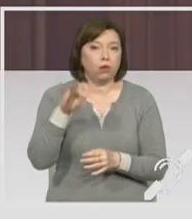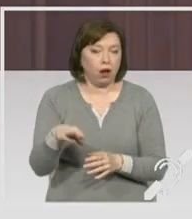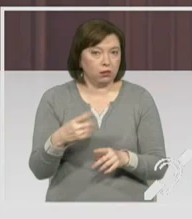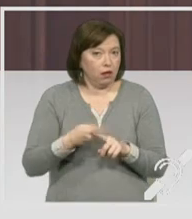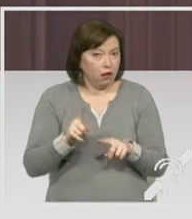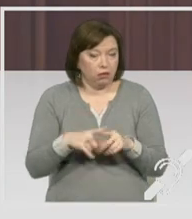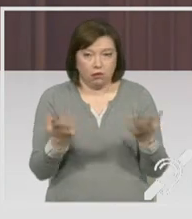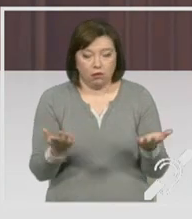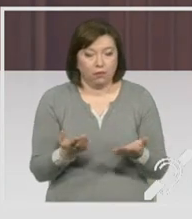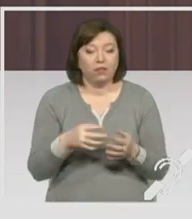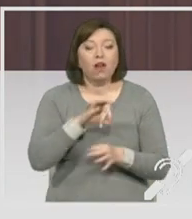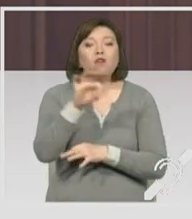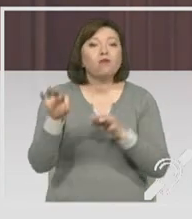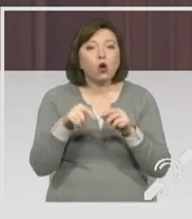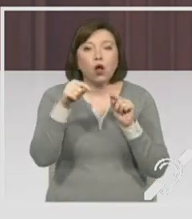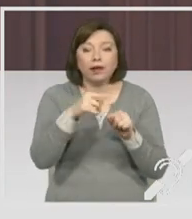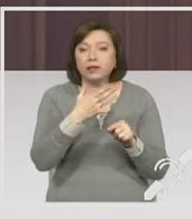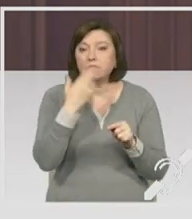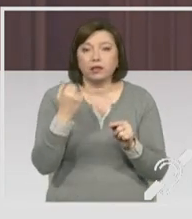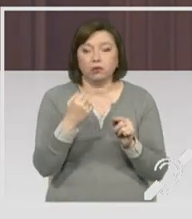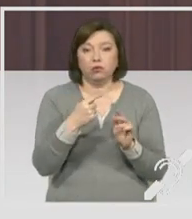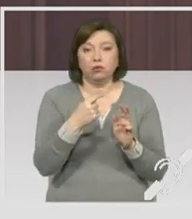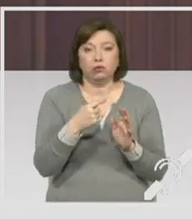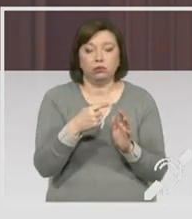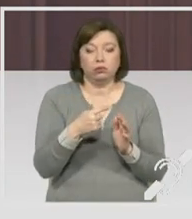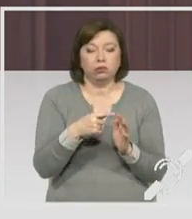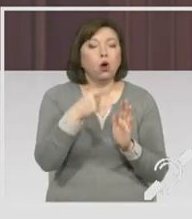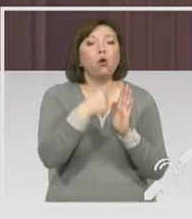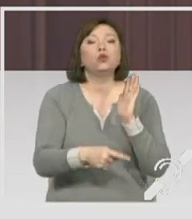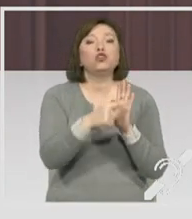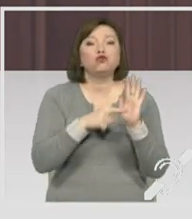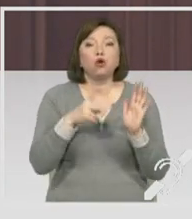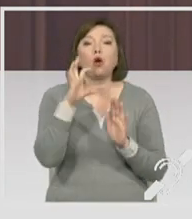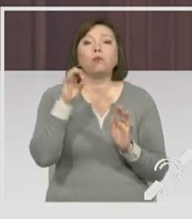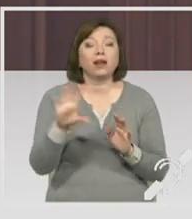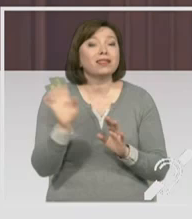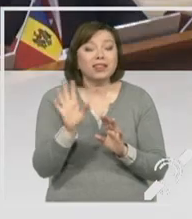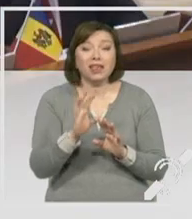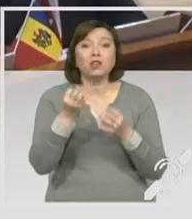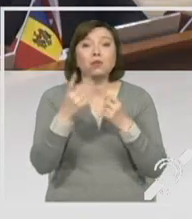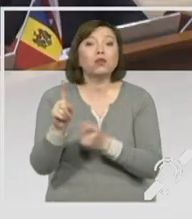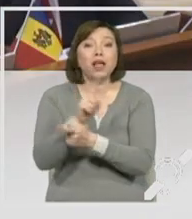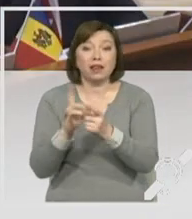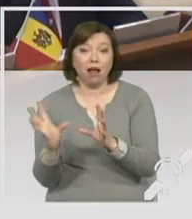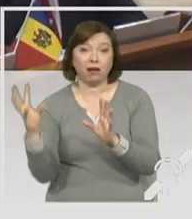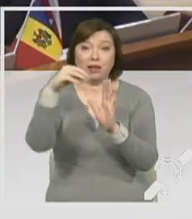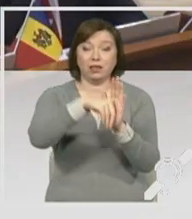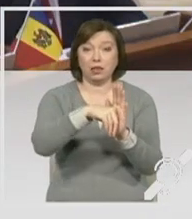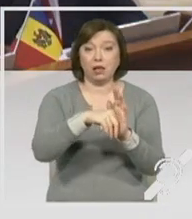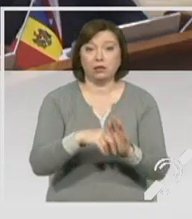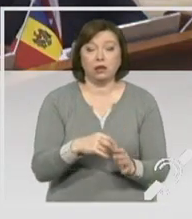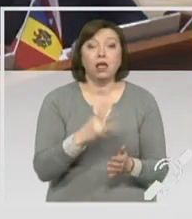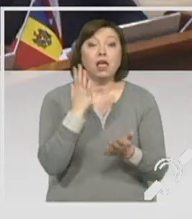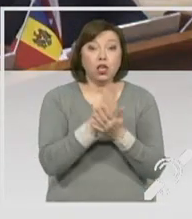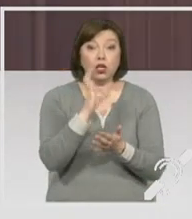sensibil nu este lichidată Curtea de Apel comrat e vorba de reorganizare este creată Curtea de Apel